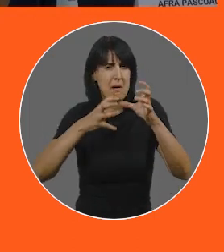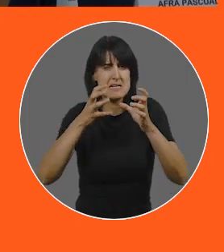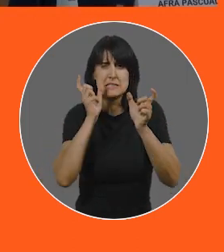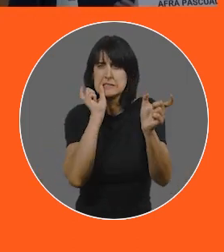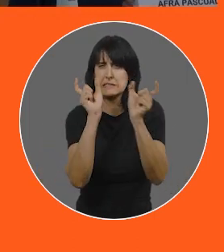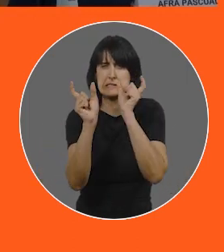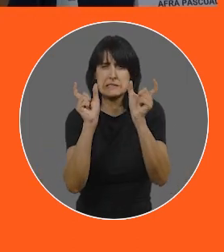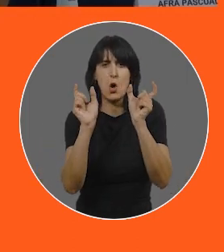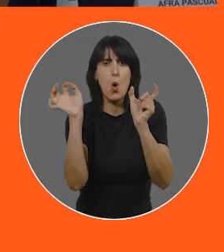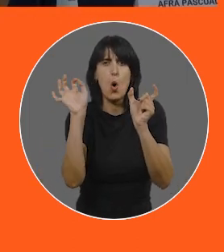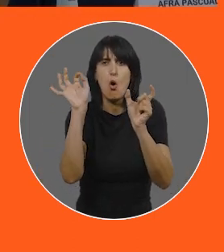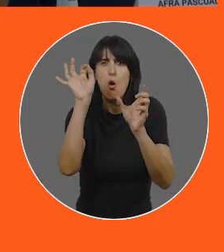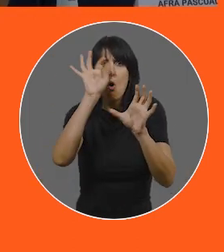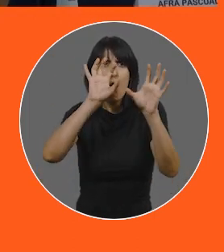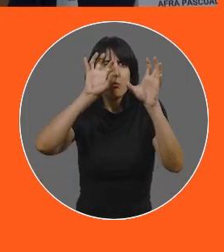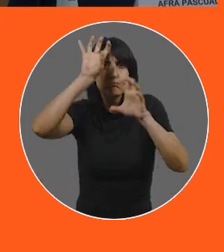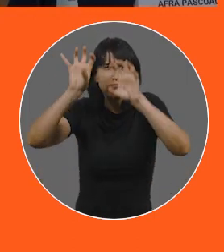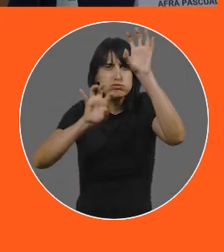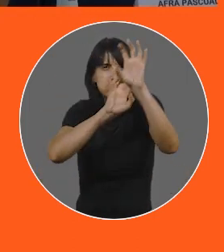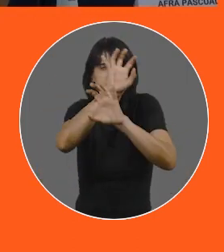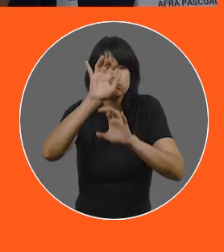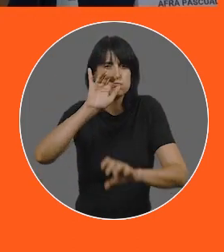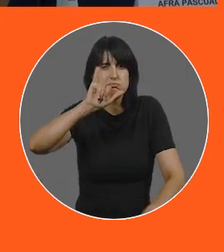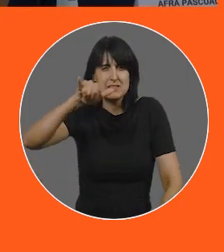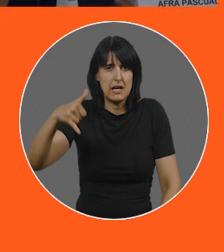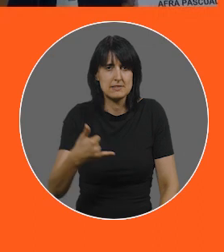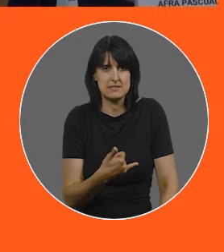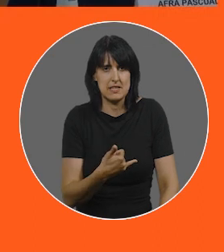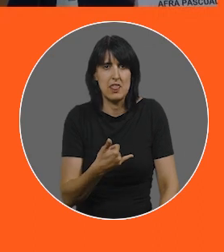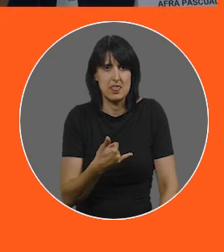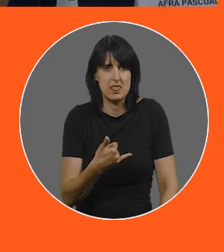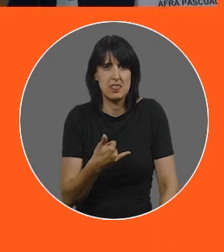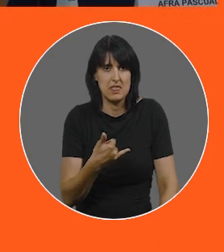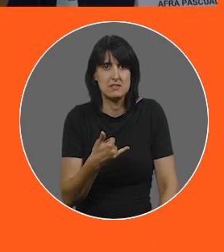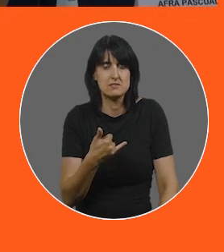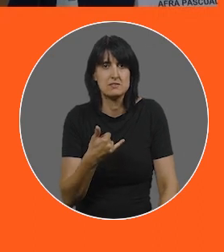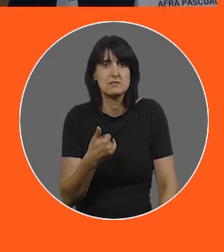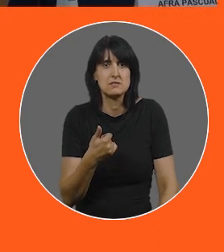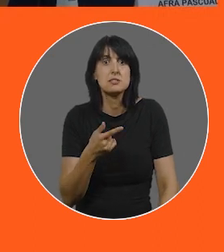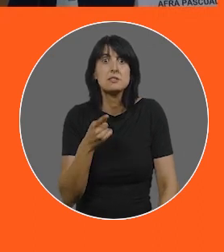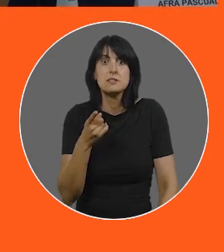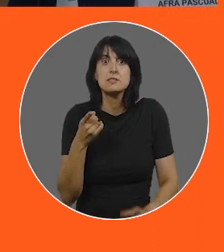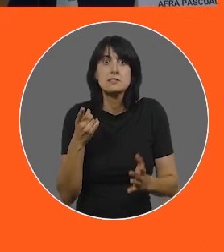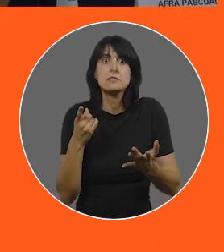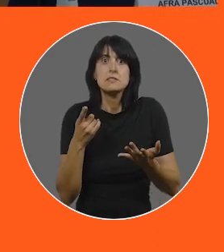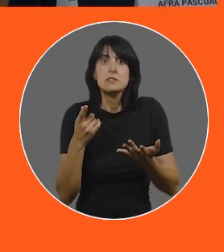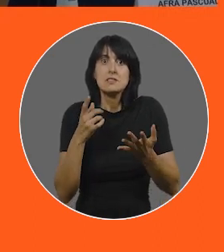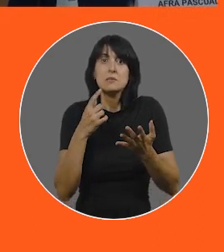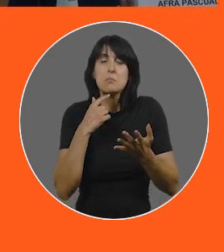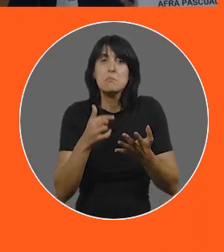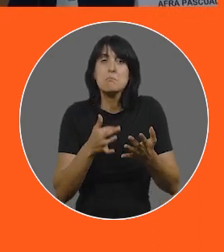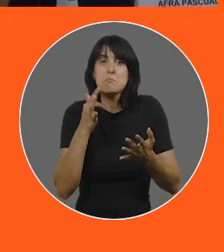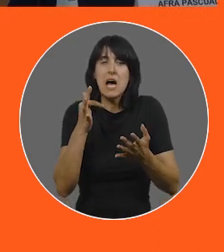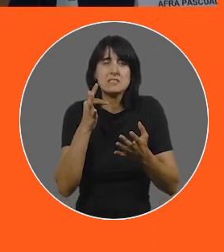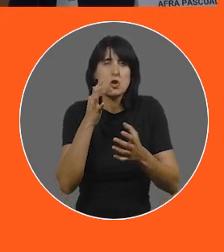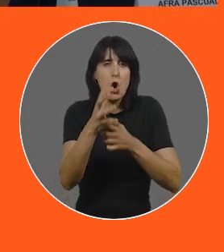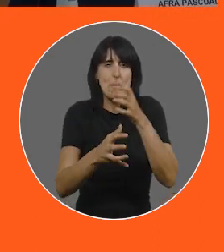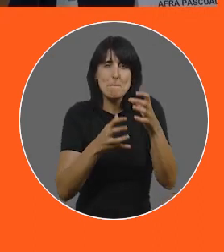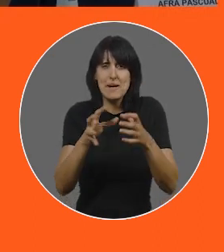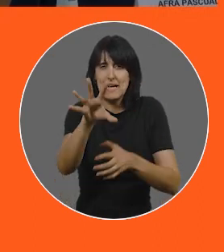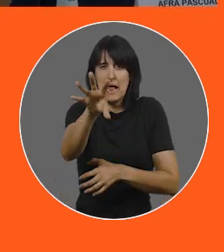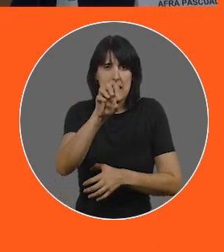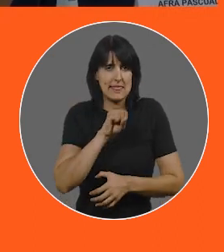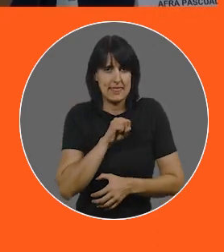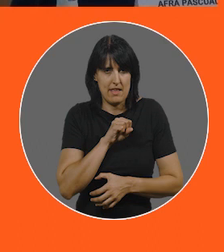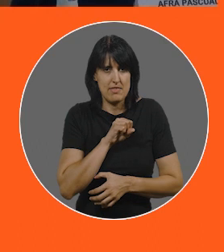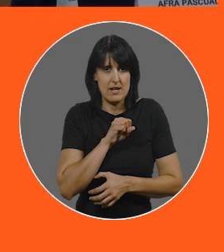és complex. Si hi ha elements que es mouen, els hi fatiga. I sobretot, si hi ha text complex, encara els hi és molt més